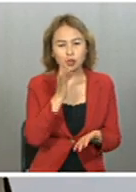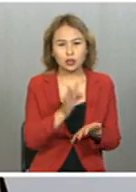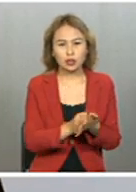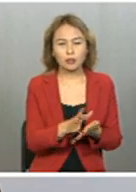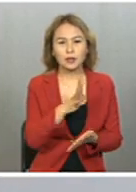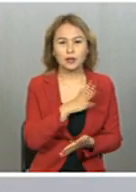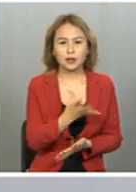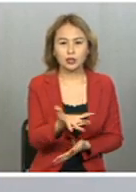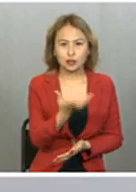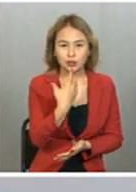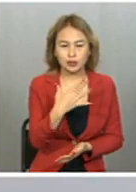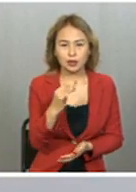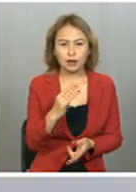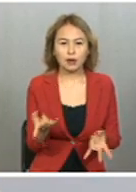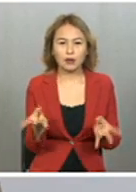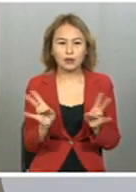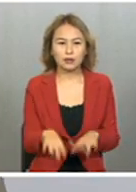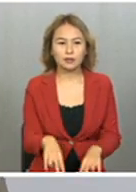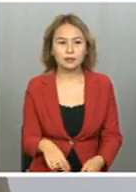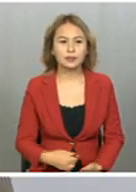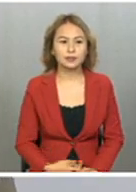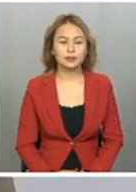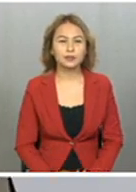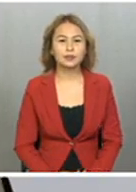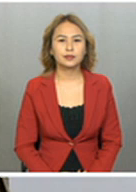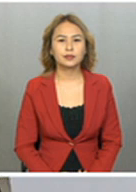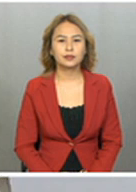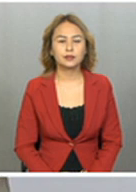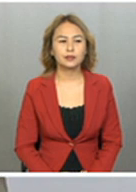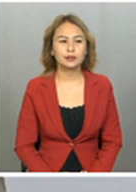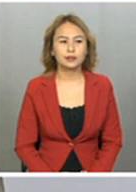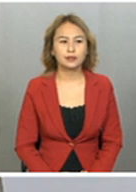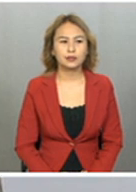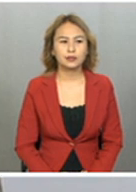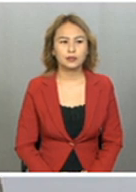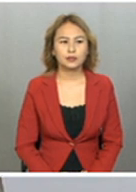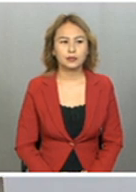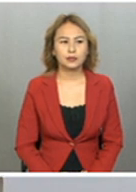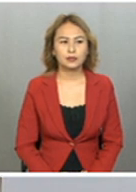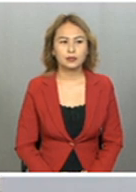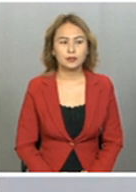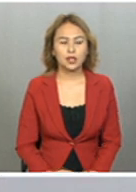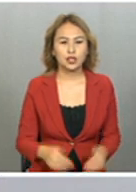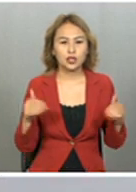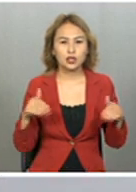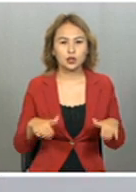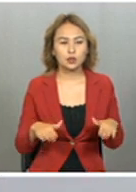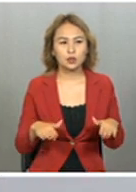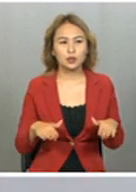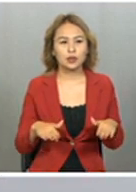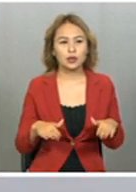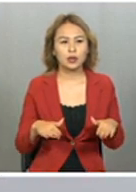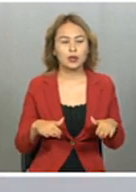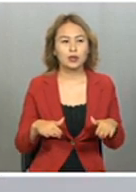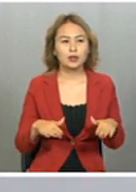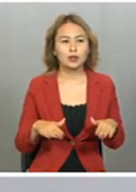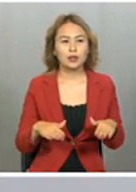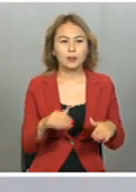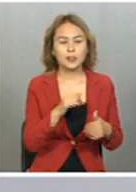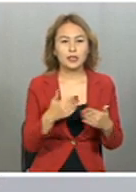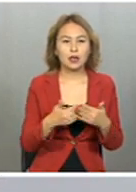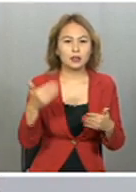бөлігі ішілді және қанша бөлігі қалды? Осыны табайық. Шешуі: бізге алдымен